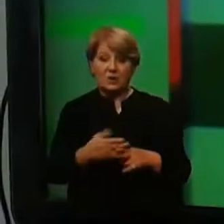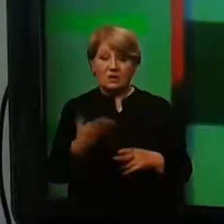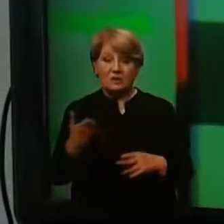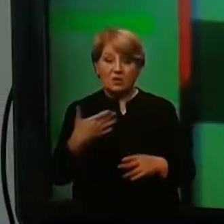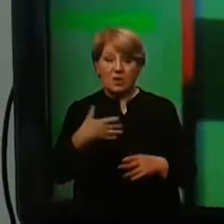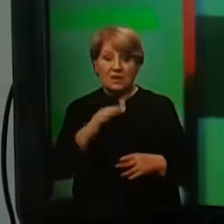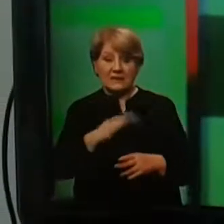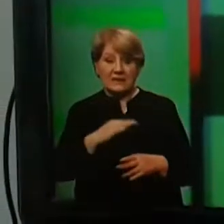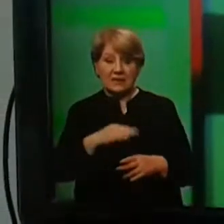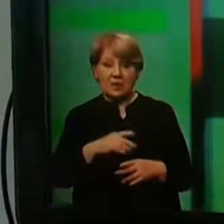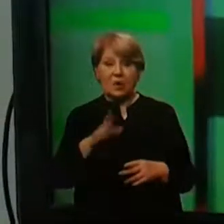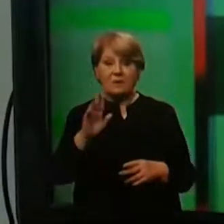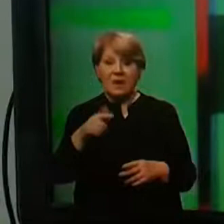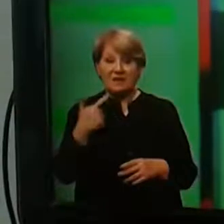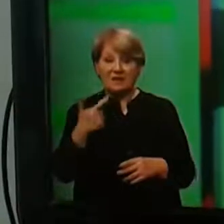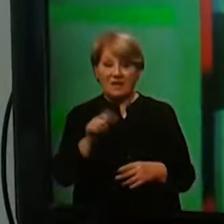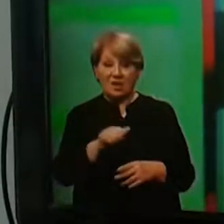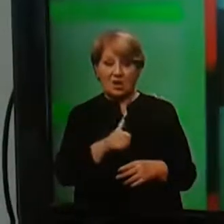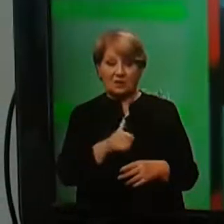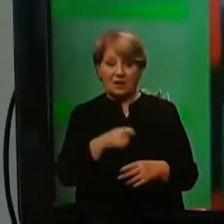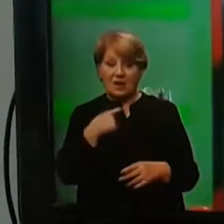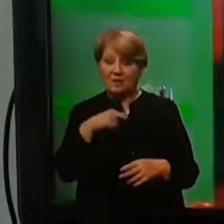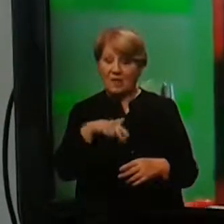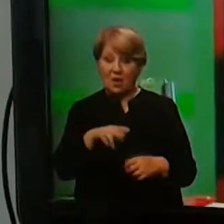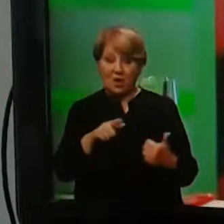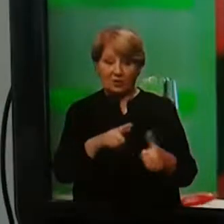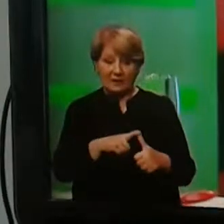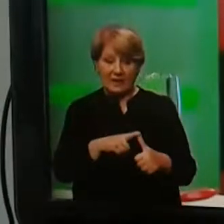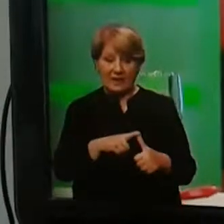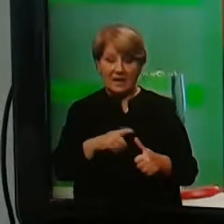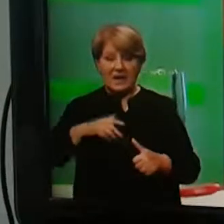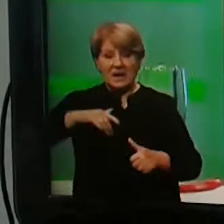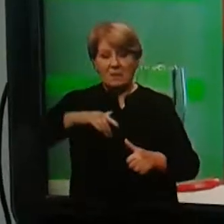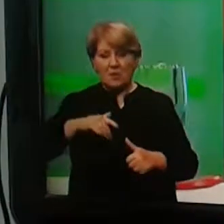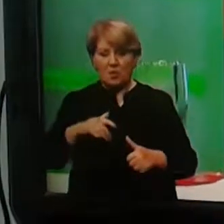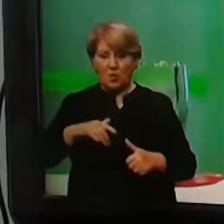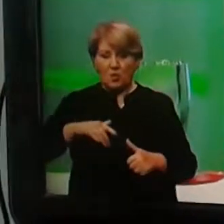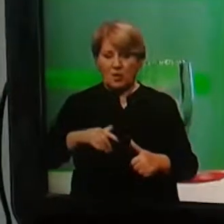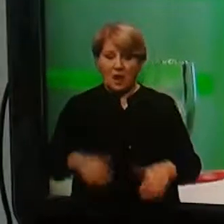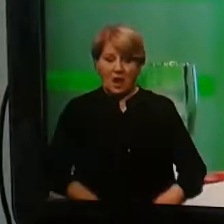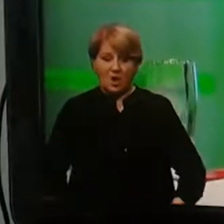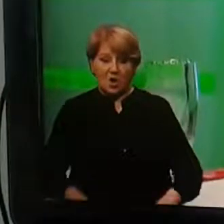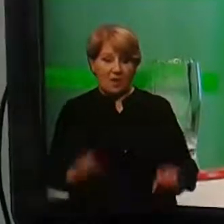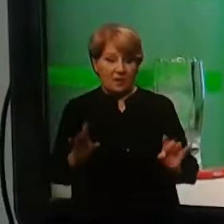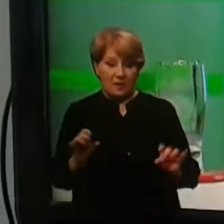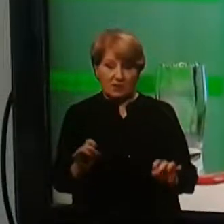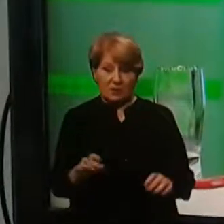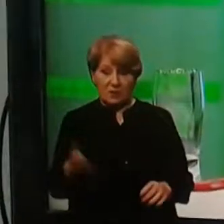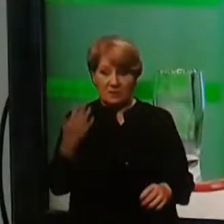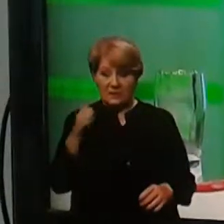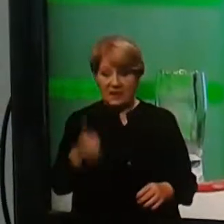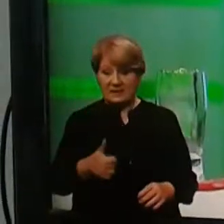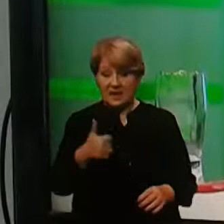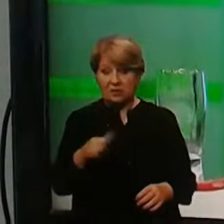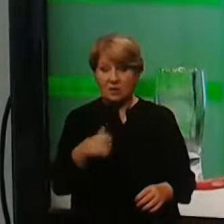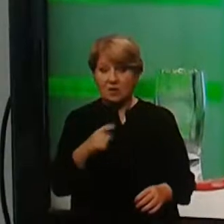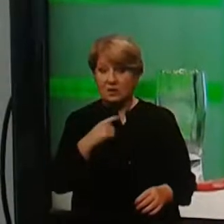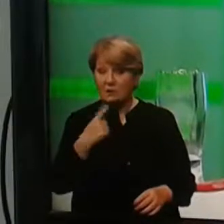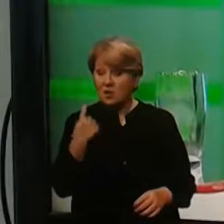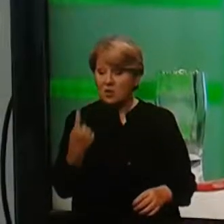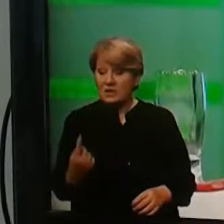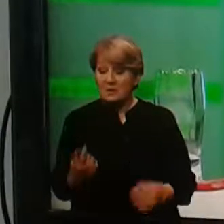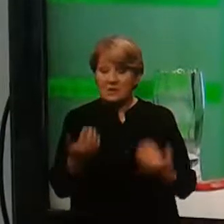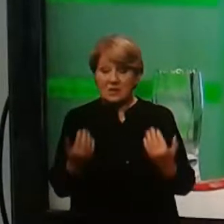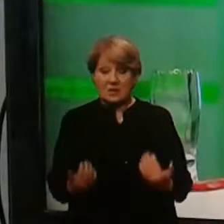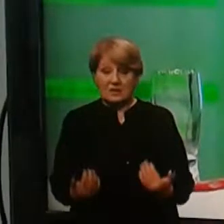koje moj sin, koji je napunio 2 godine, ne hoda, jedva diže ruke, noge još gore. Prije godinu dana nije mogao samostalno ni